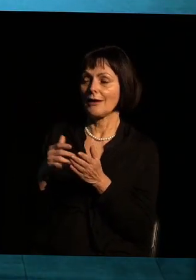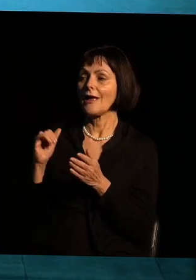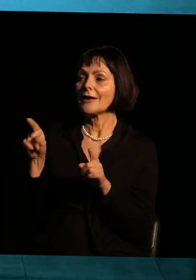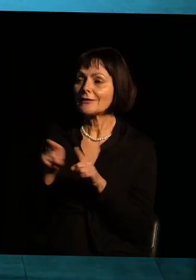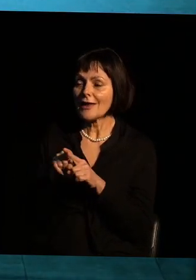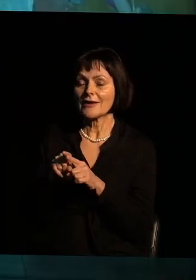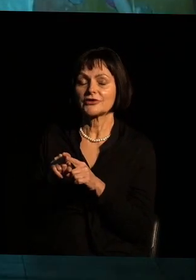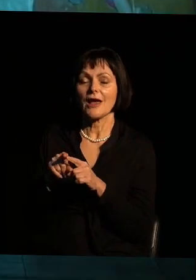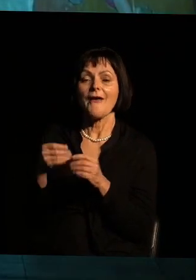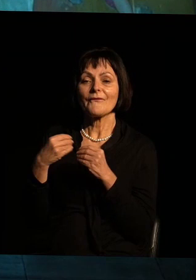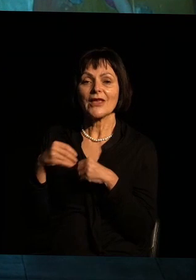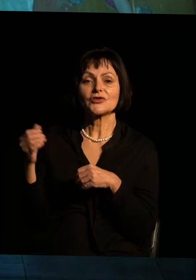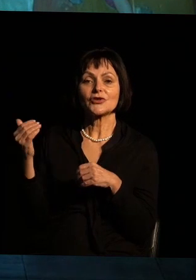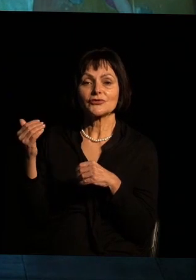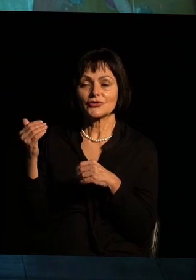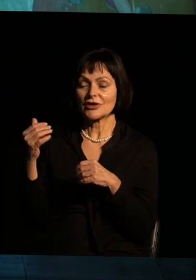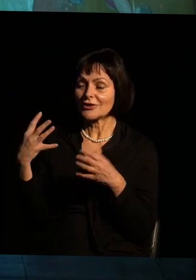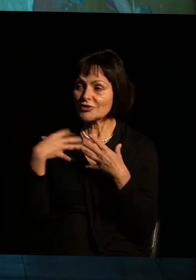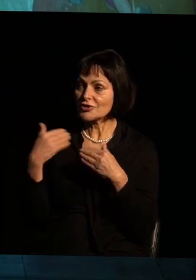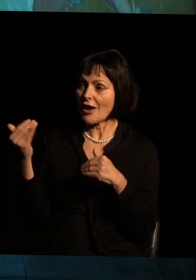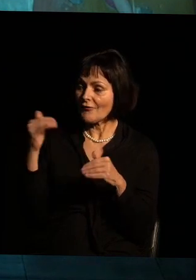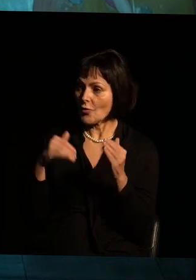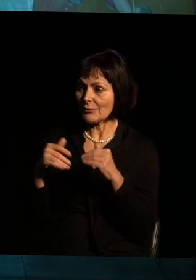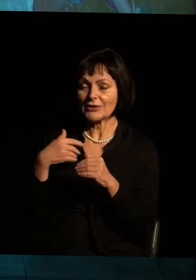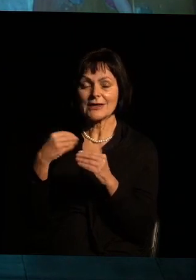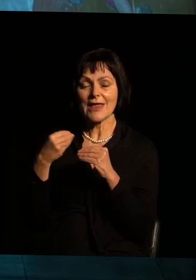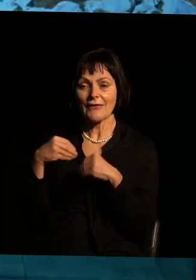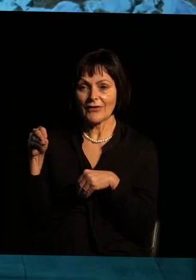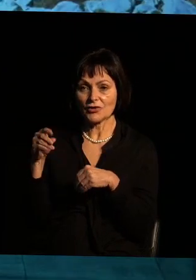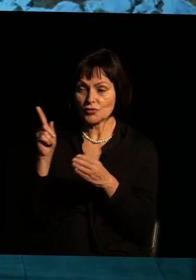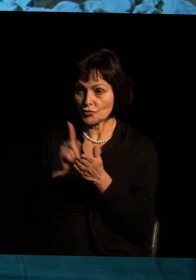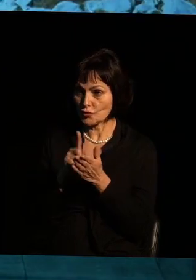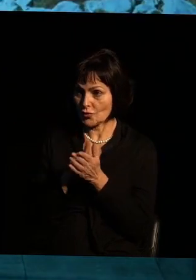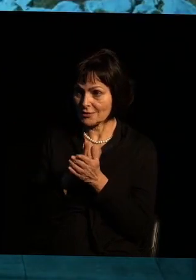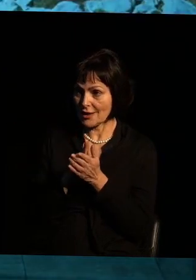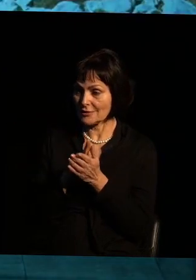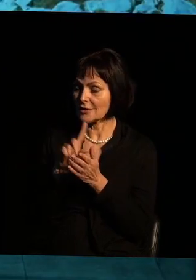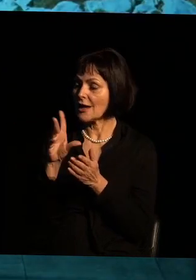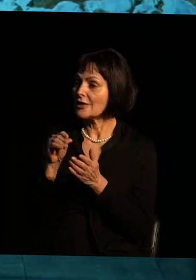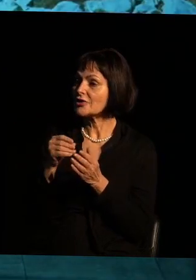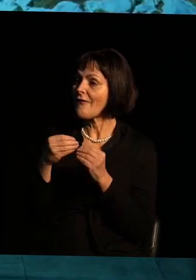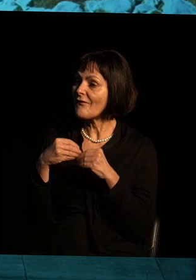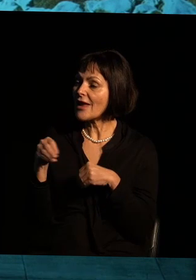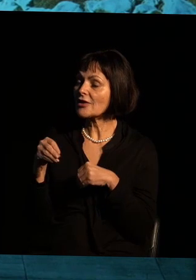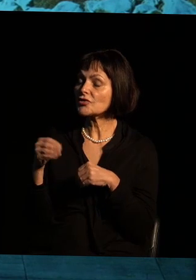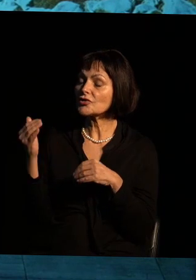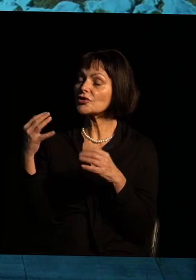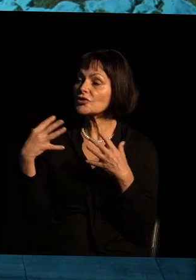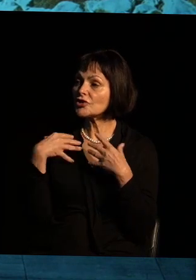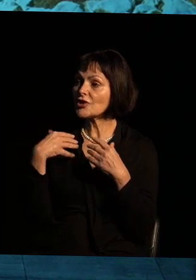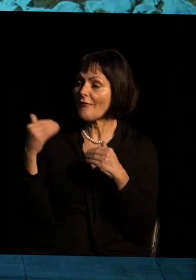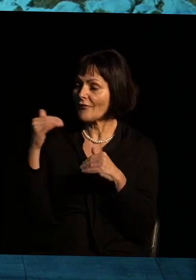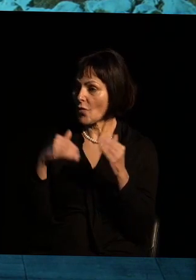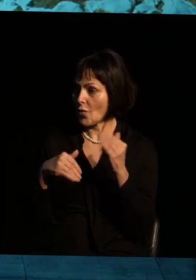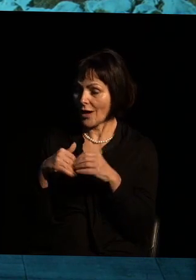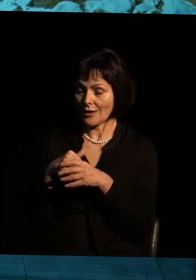też spędzić no, większość życia w górach, no bo to chyba to jest twój największy sukces, że większość życia spędziłeś w górach i cały